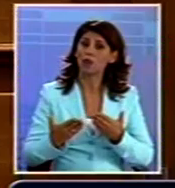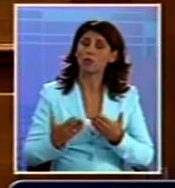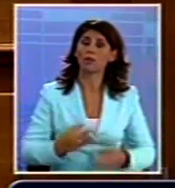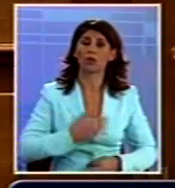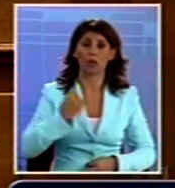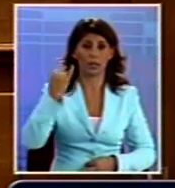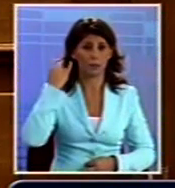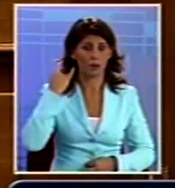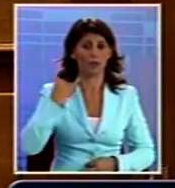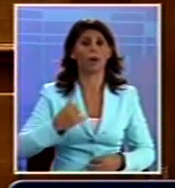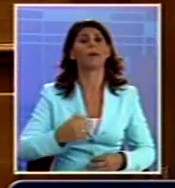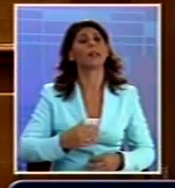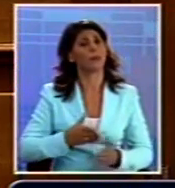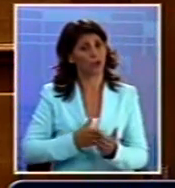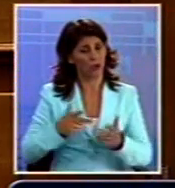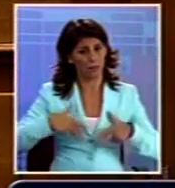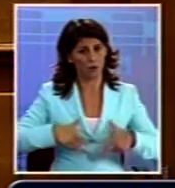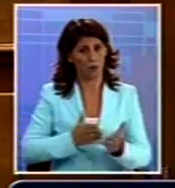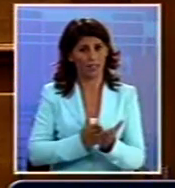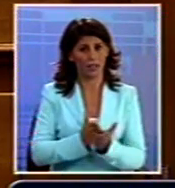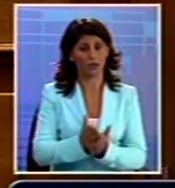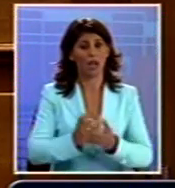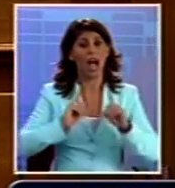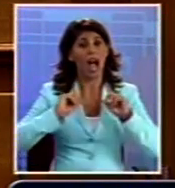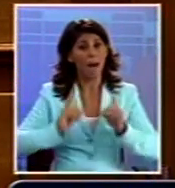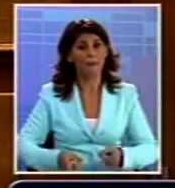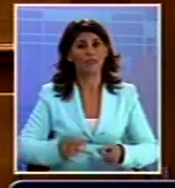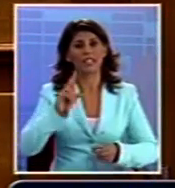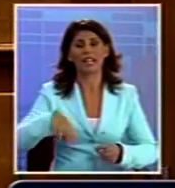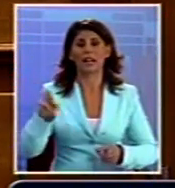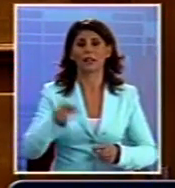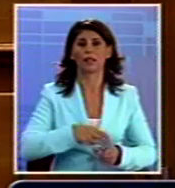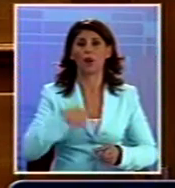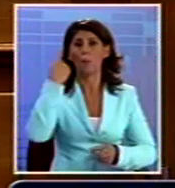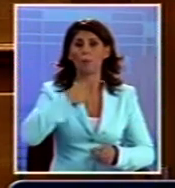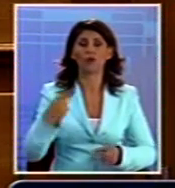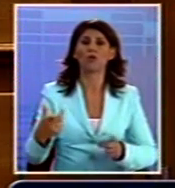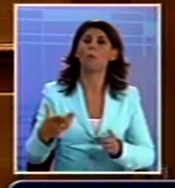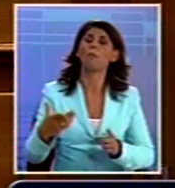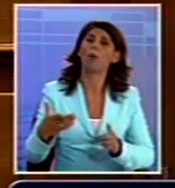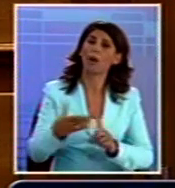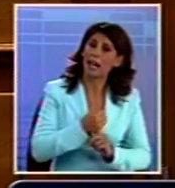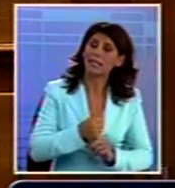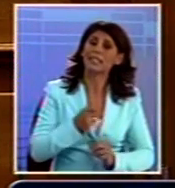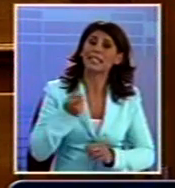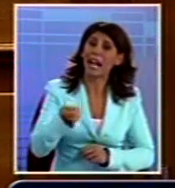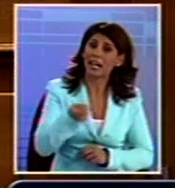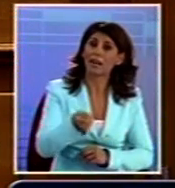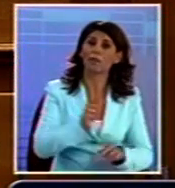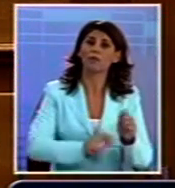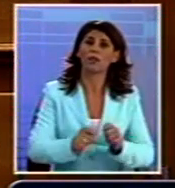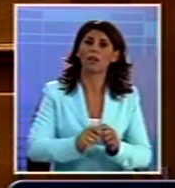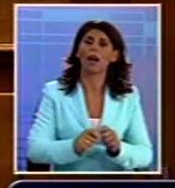τον κύριο Αντιπρόεδρο και με τον Υπουργό Δικαιοσύνης, απόφασή μας είναι να καταργηθεί η προσωποκράτηση και για χρέη που δημιουργούνται